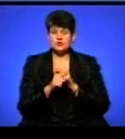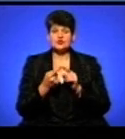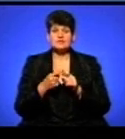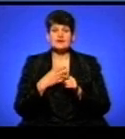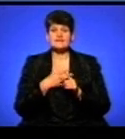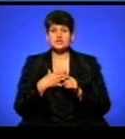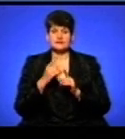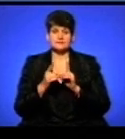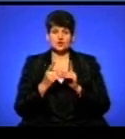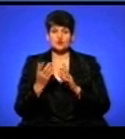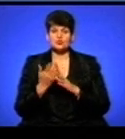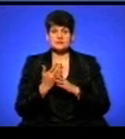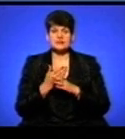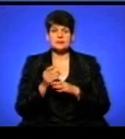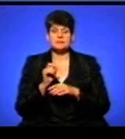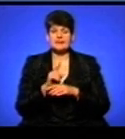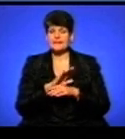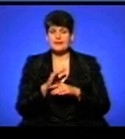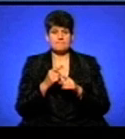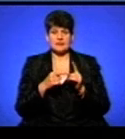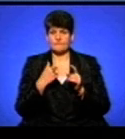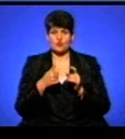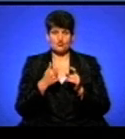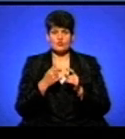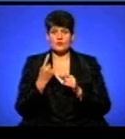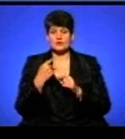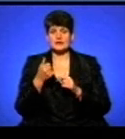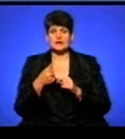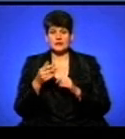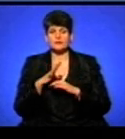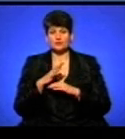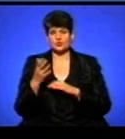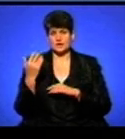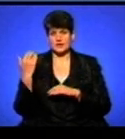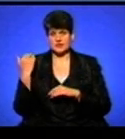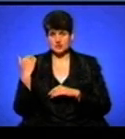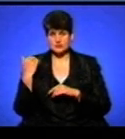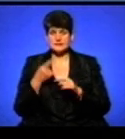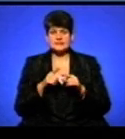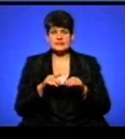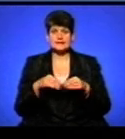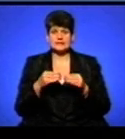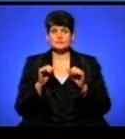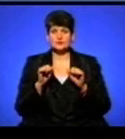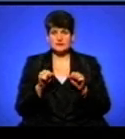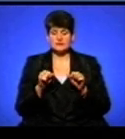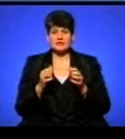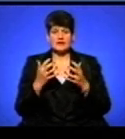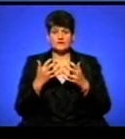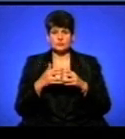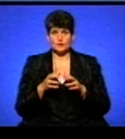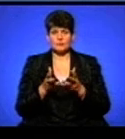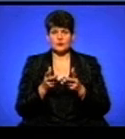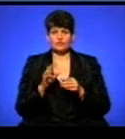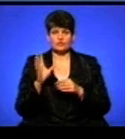зміна, що субсидія призначається не на півроку, а на рік, так як було раніше. Це дасть змогу автоматичного перерахунку